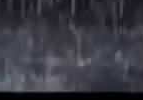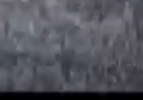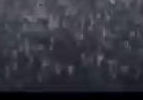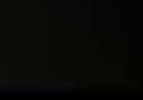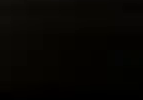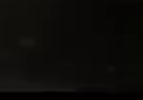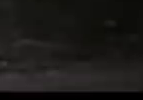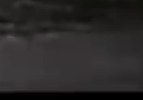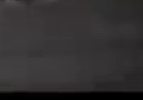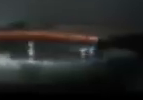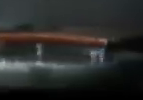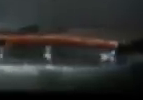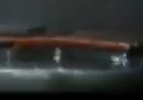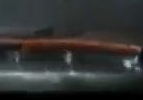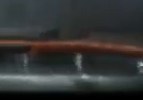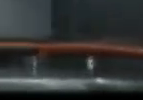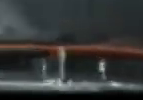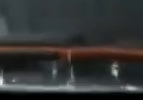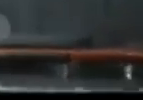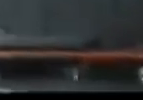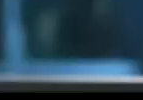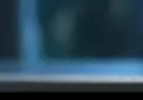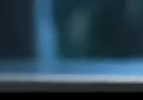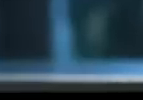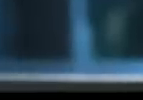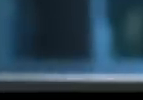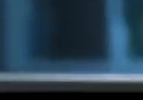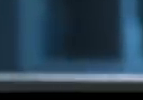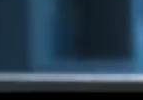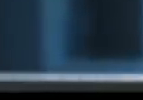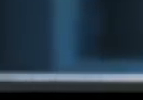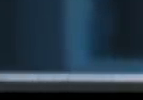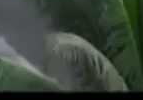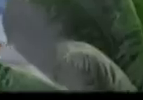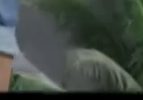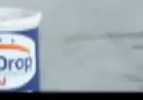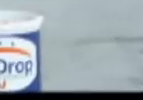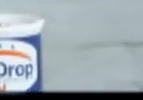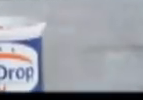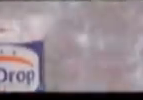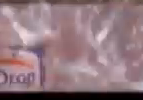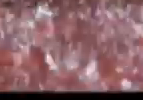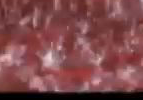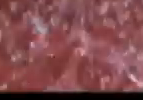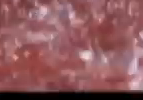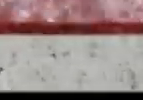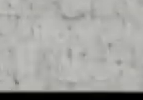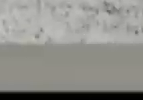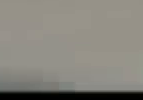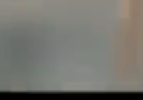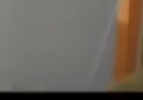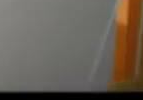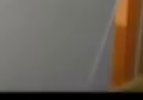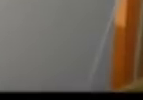kekuatan air hujan dapat mengakibatkan kebocoran bocor itu bencana gunakan No Drop cat lapisan